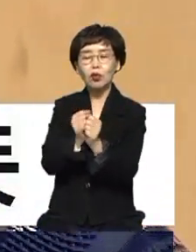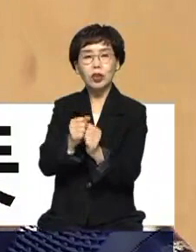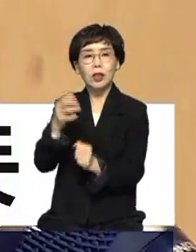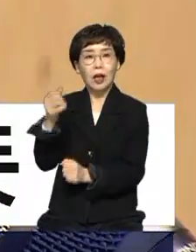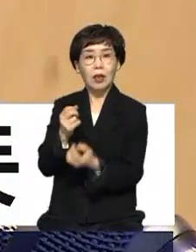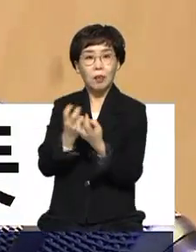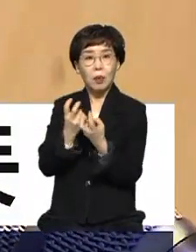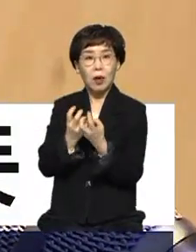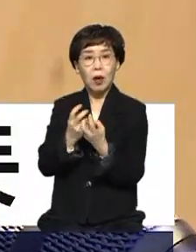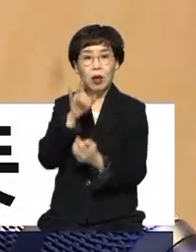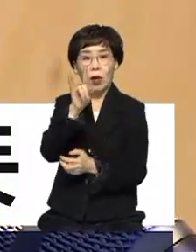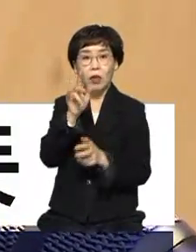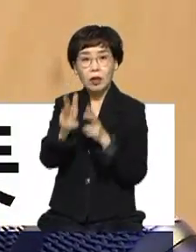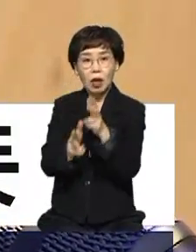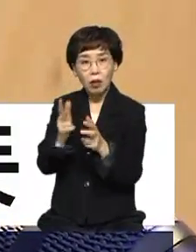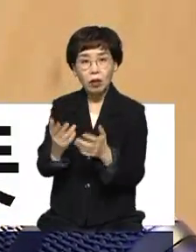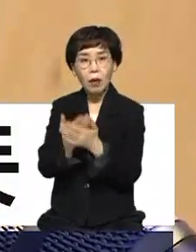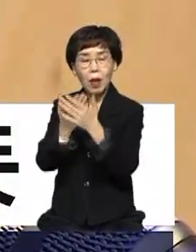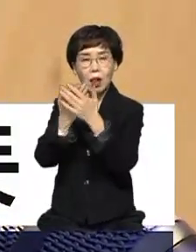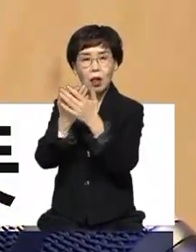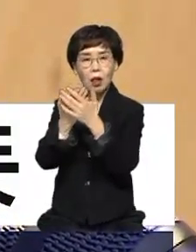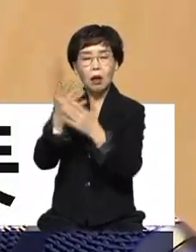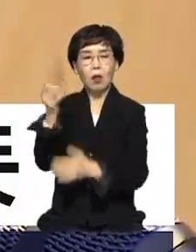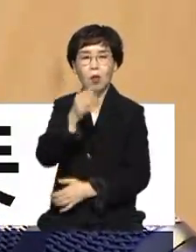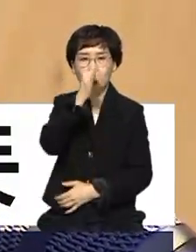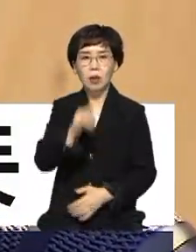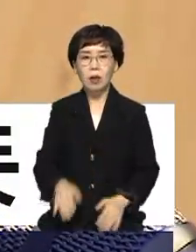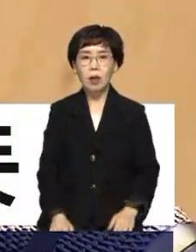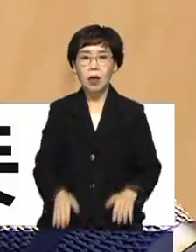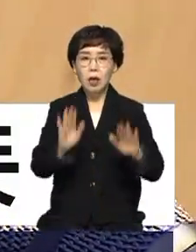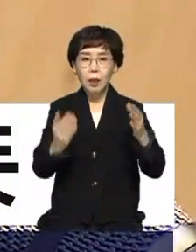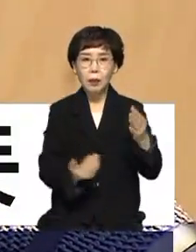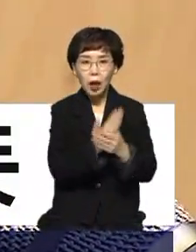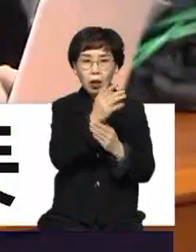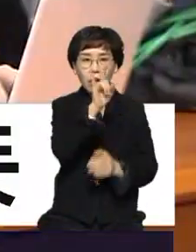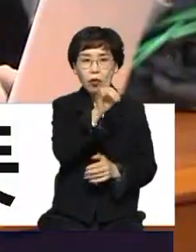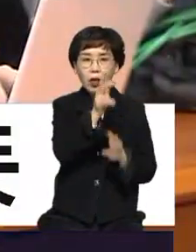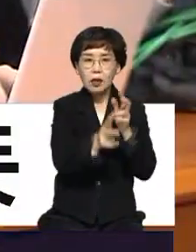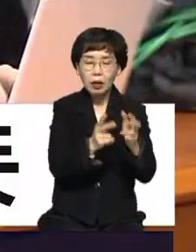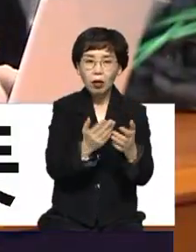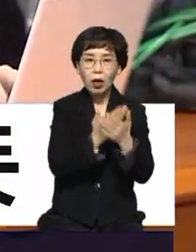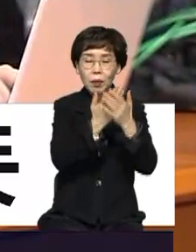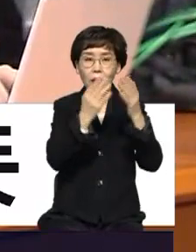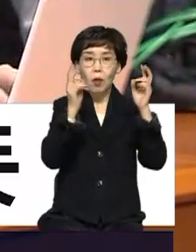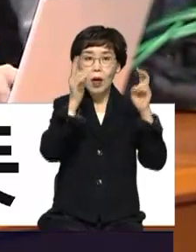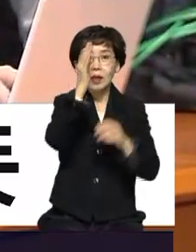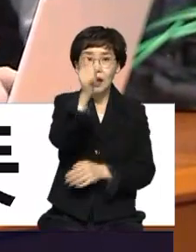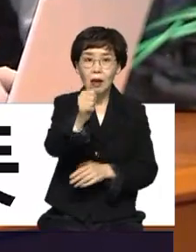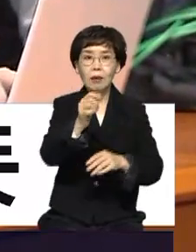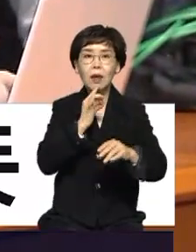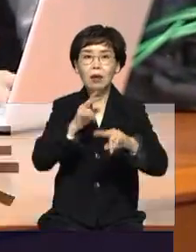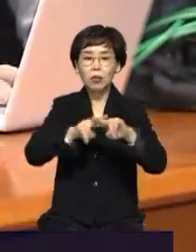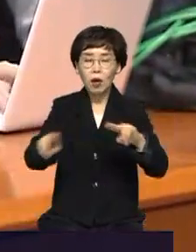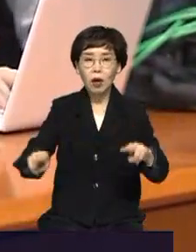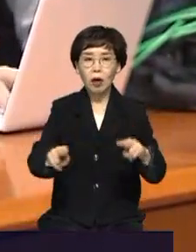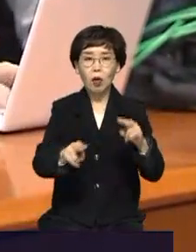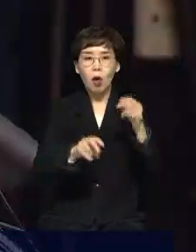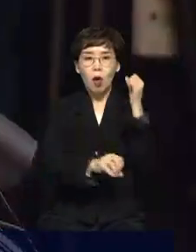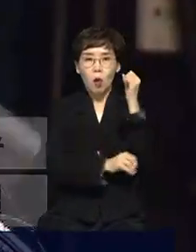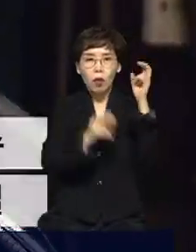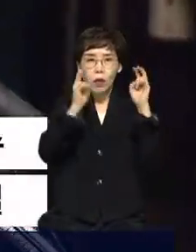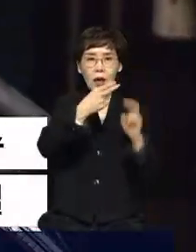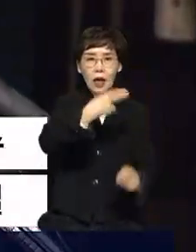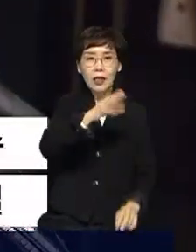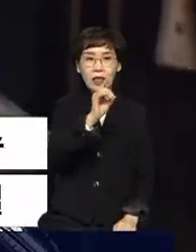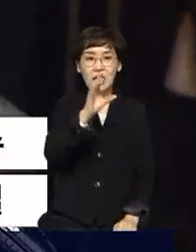형태로 현대산업개발을 소유하고 있습니다. 이번 사태는 현대산업개발 회장직에서만 물러나고 지주사